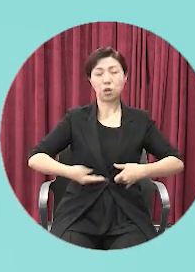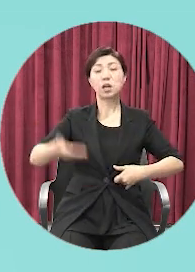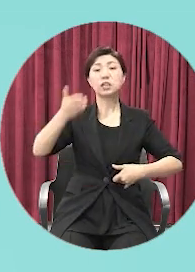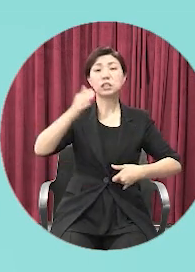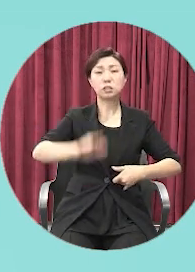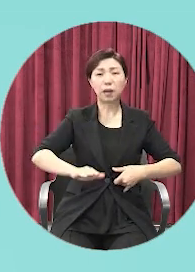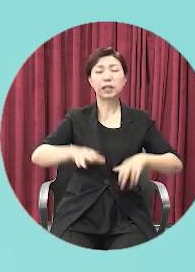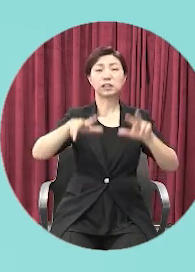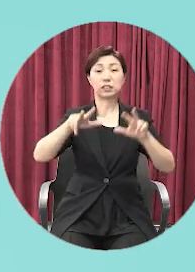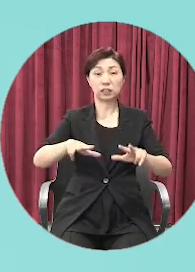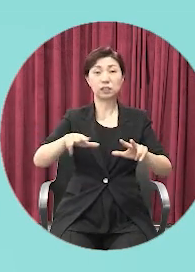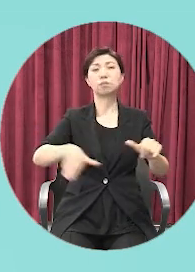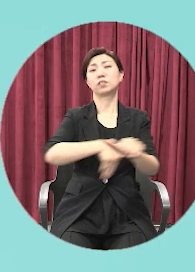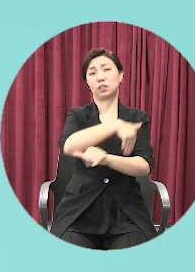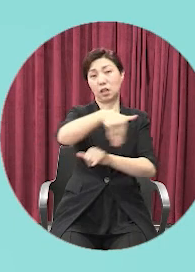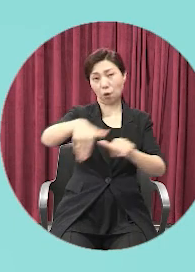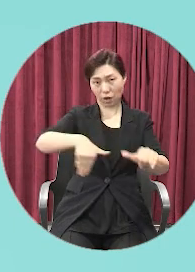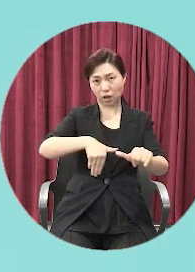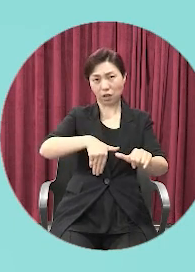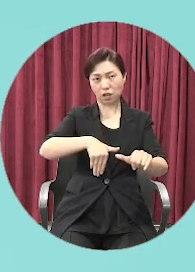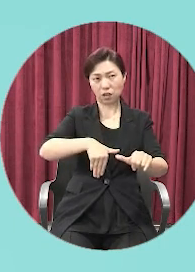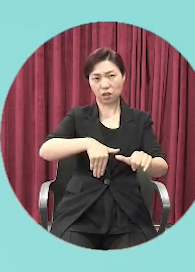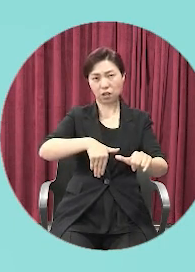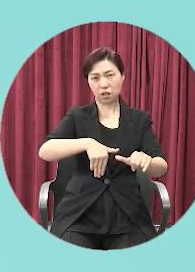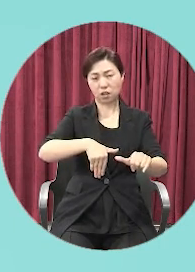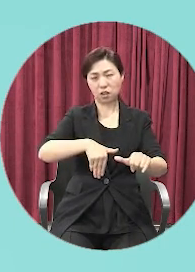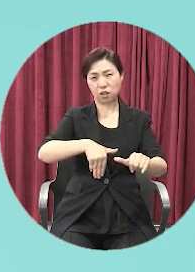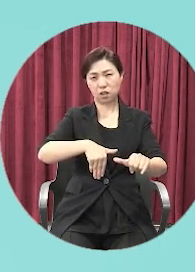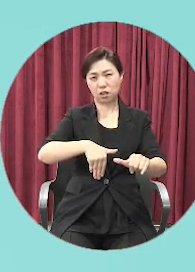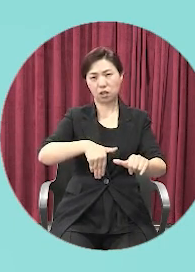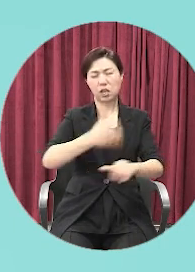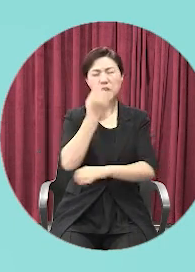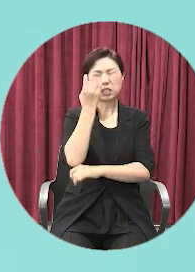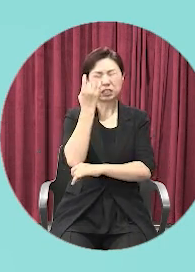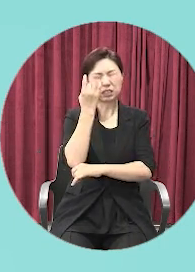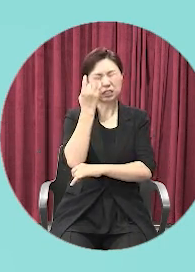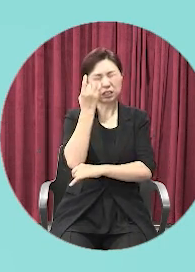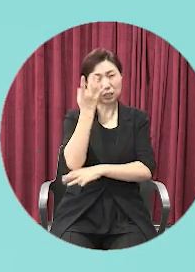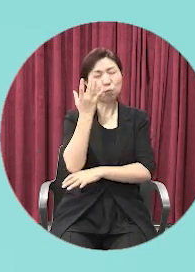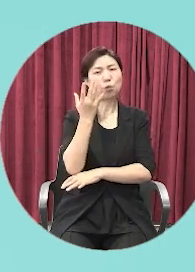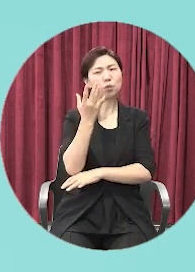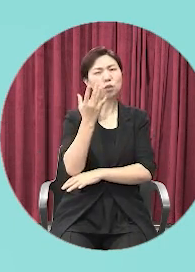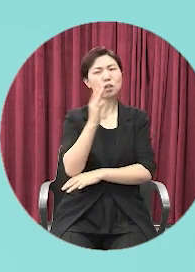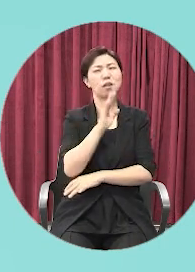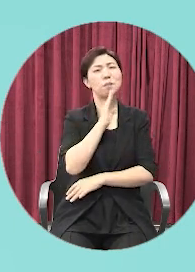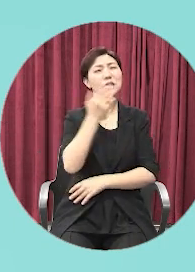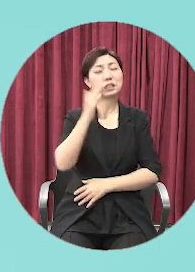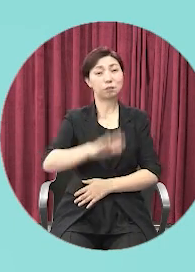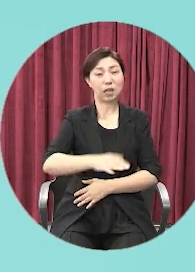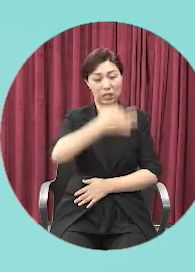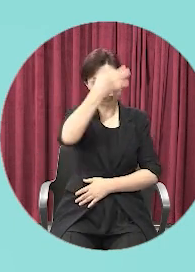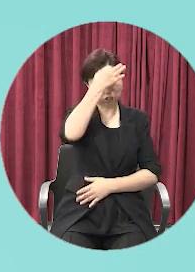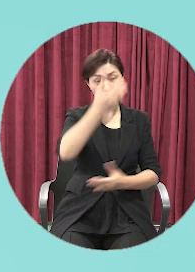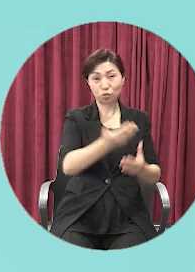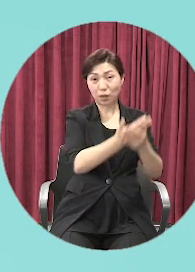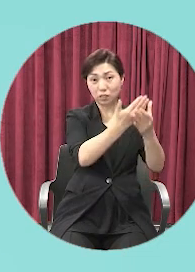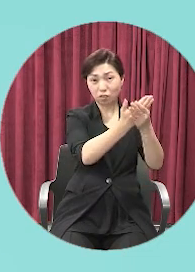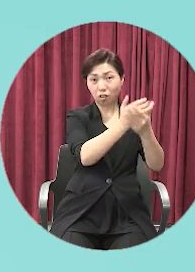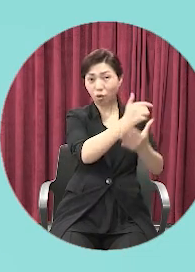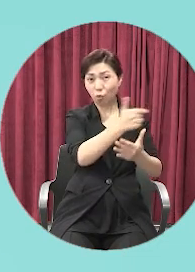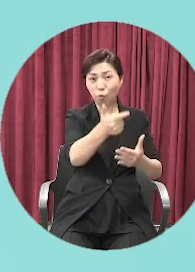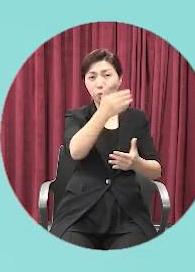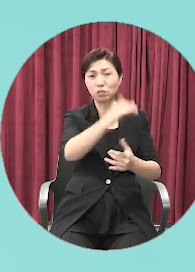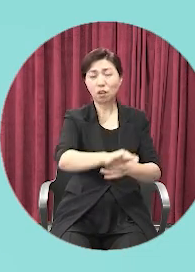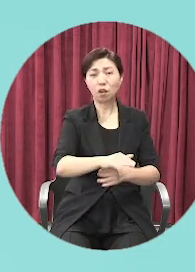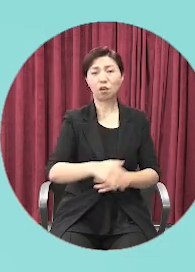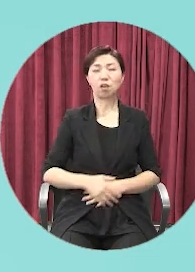현 시점에서 뭐 아주 어떻게 보면은 뭐 기초적인 거일 수도 있는데요. 지금 이렇게 기술이 진보하는데도 불구하고